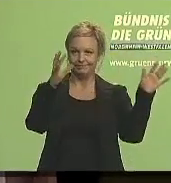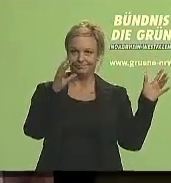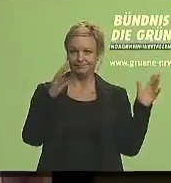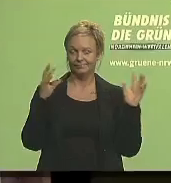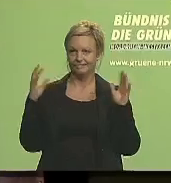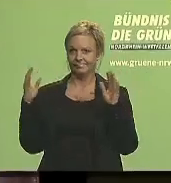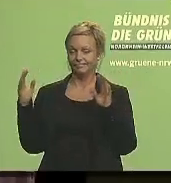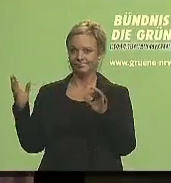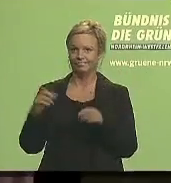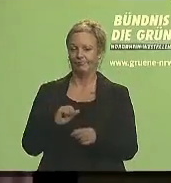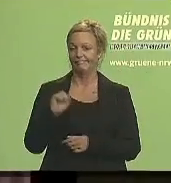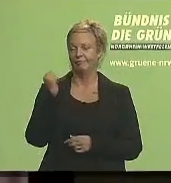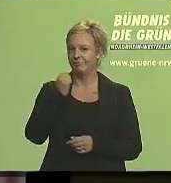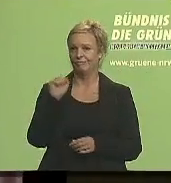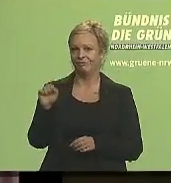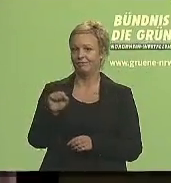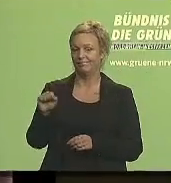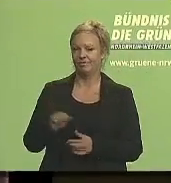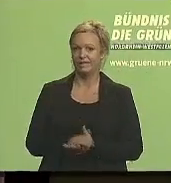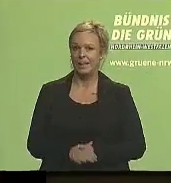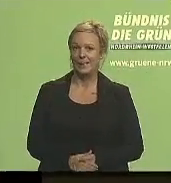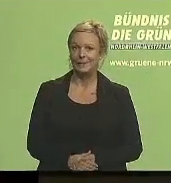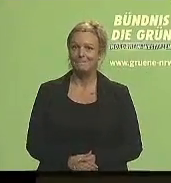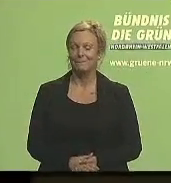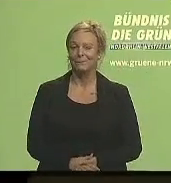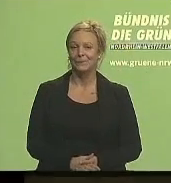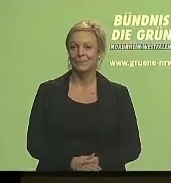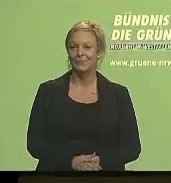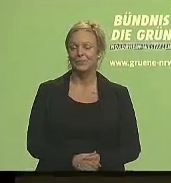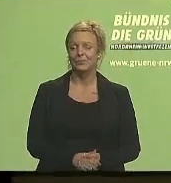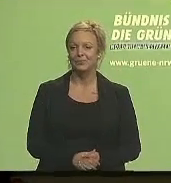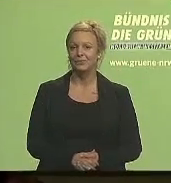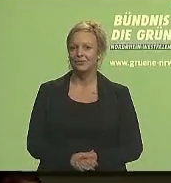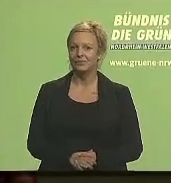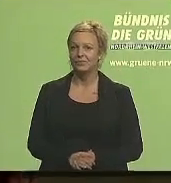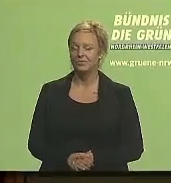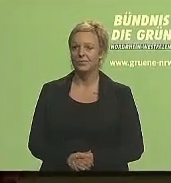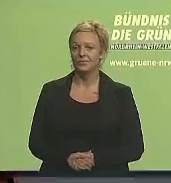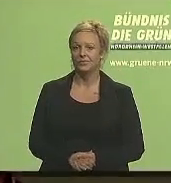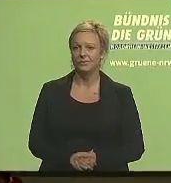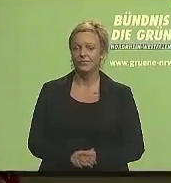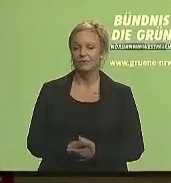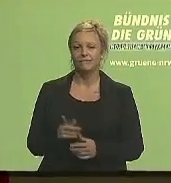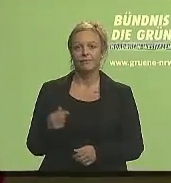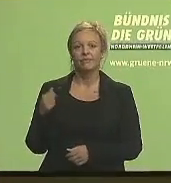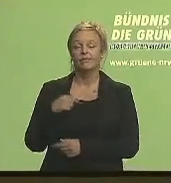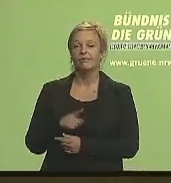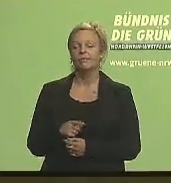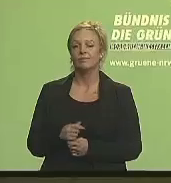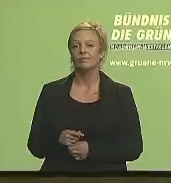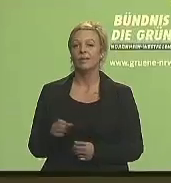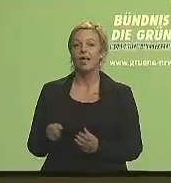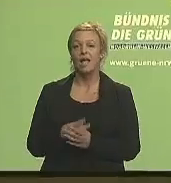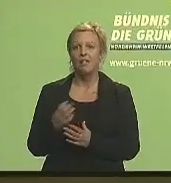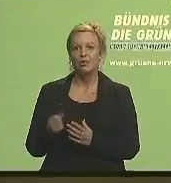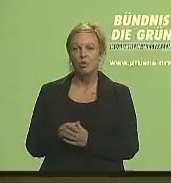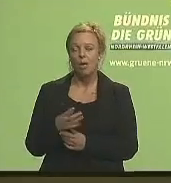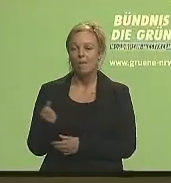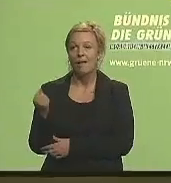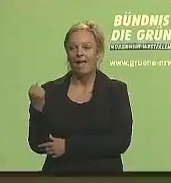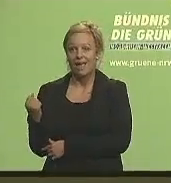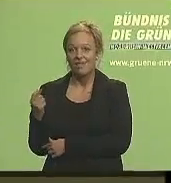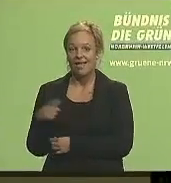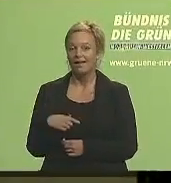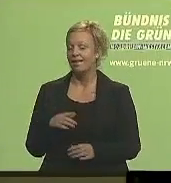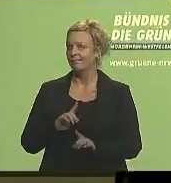abgezockt zu Lasten und es wird am Ende den erneuerbaren Energien in die Schuhe geschoben. Und diese Art